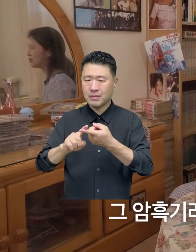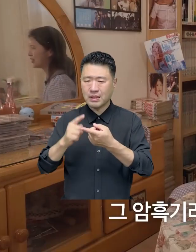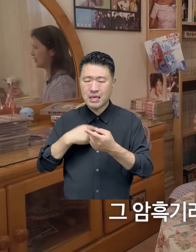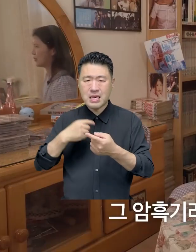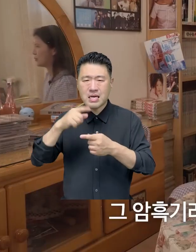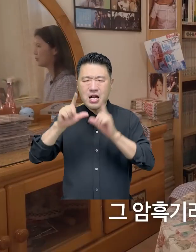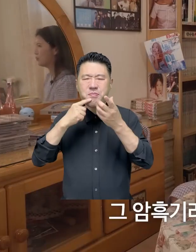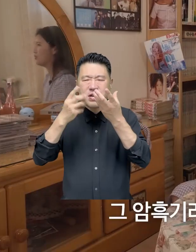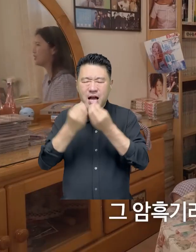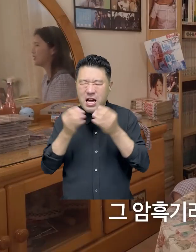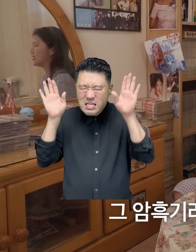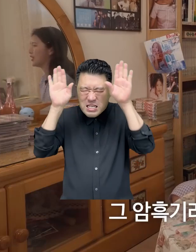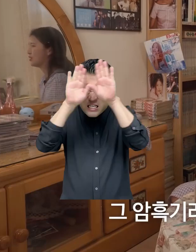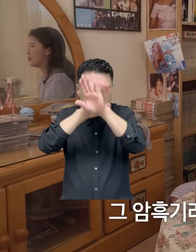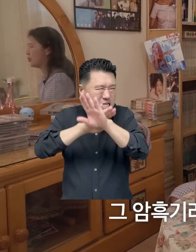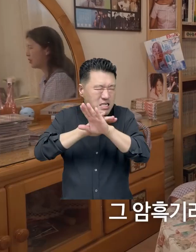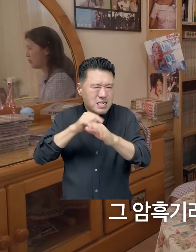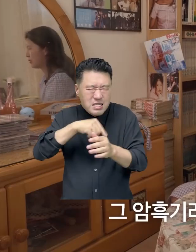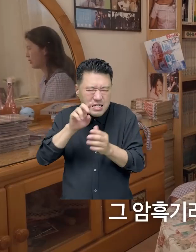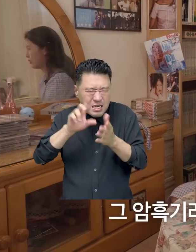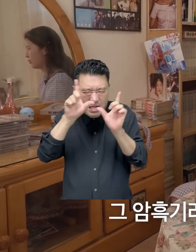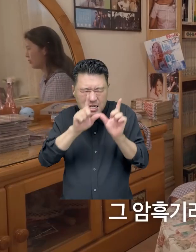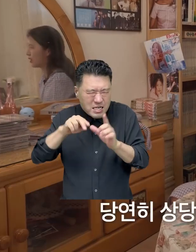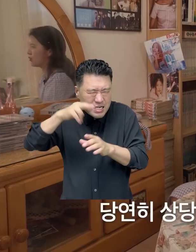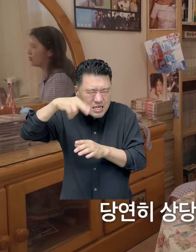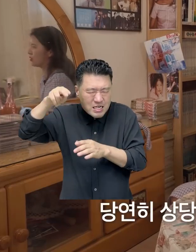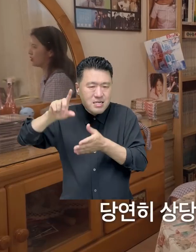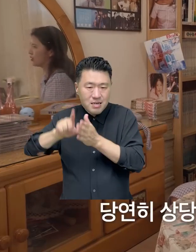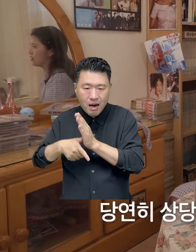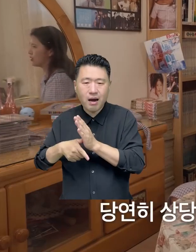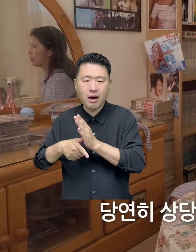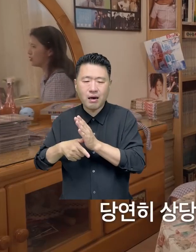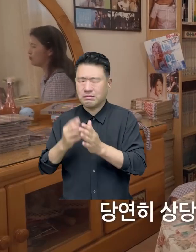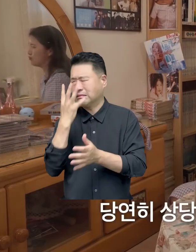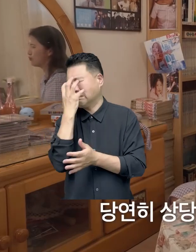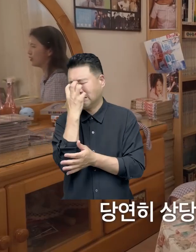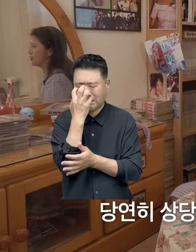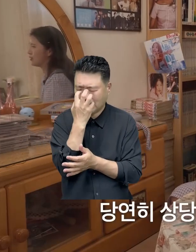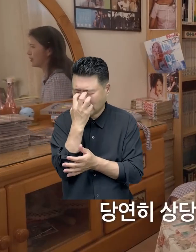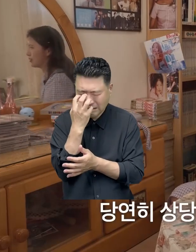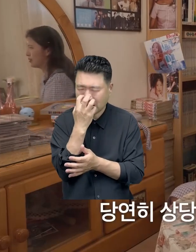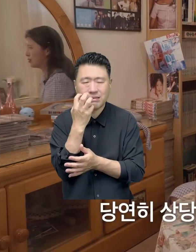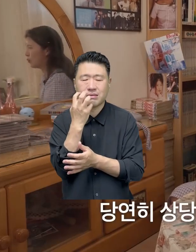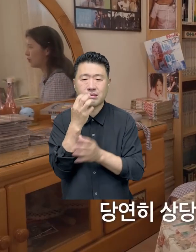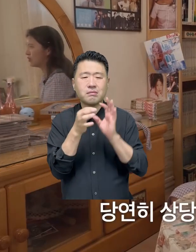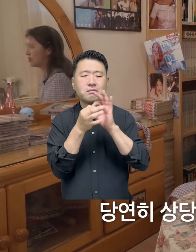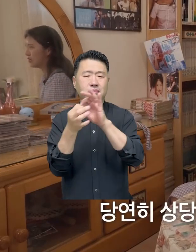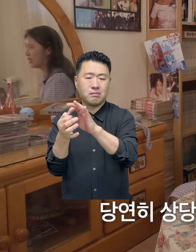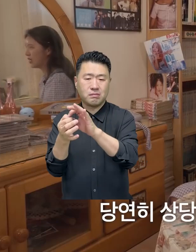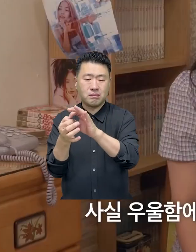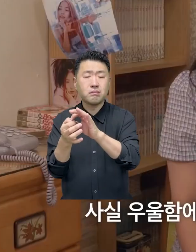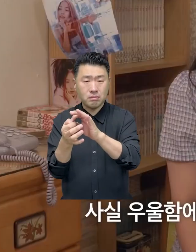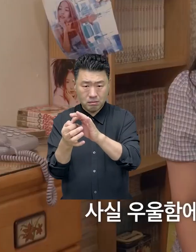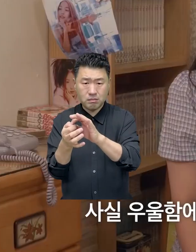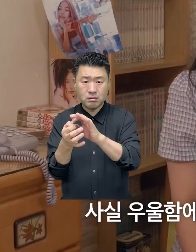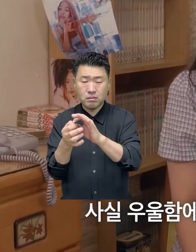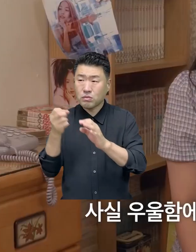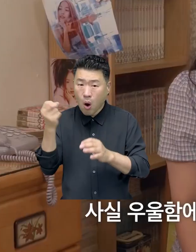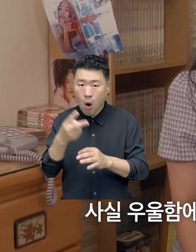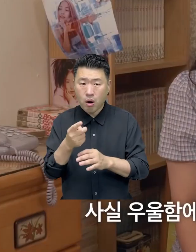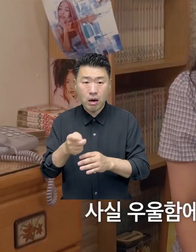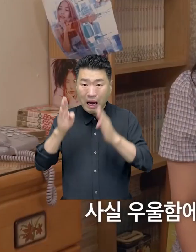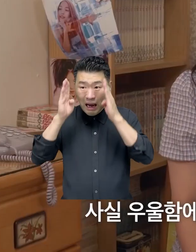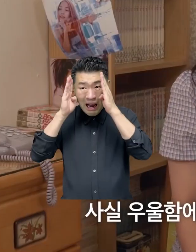그 암흑기라고 불린 시간을 보내면서 당연히 상당히 우울한 나날을 보냈는데